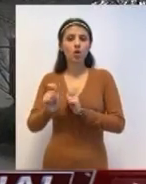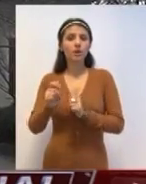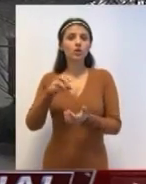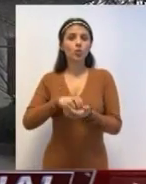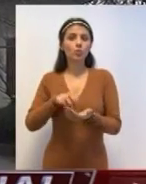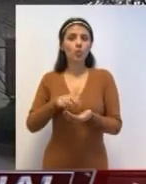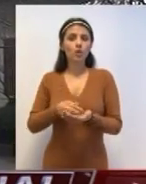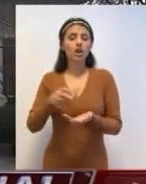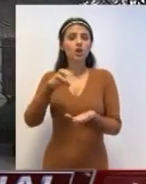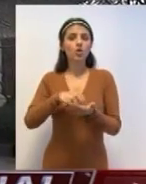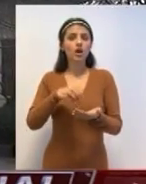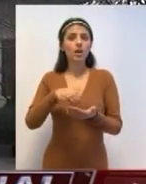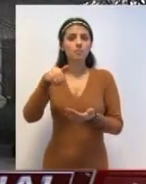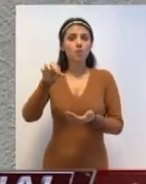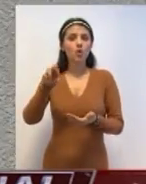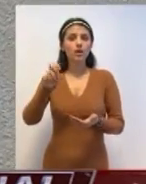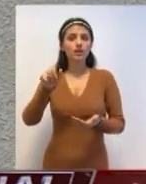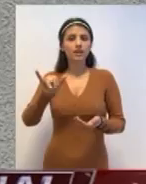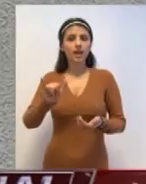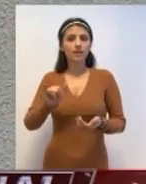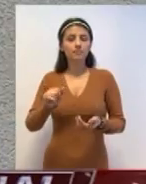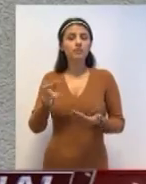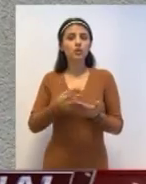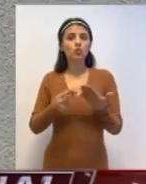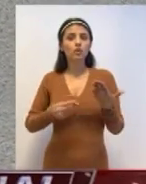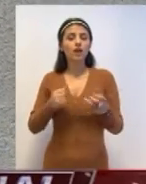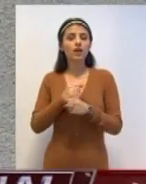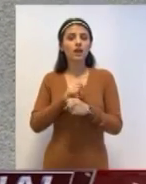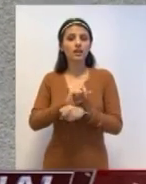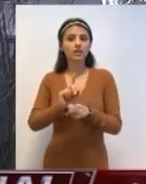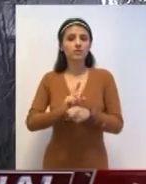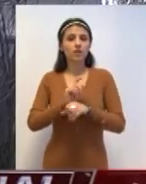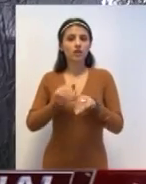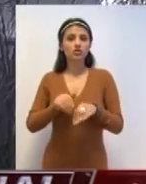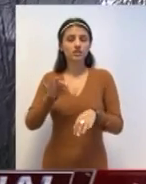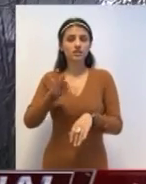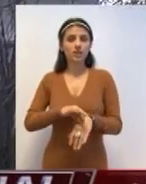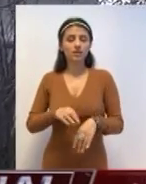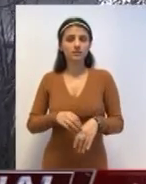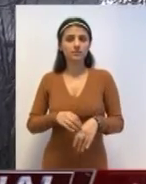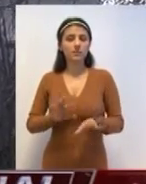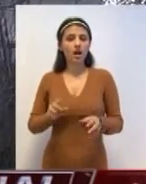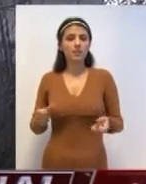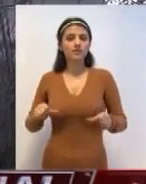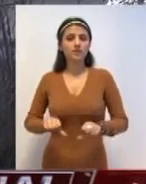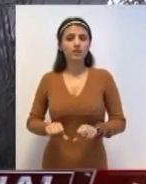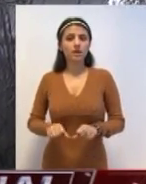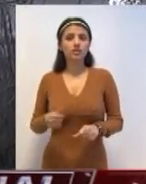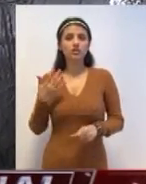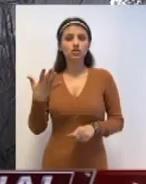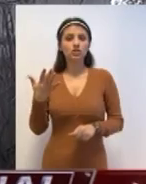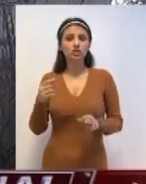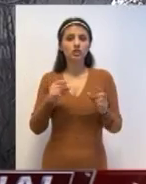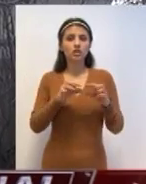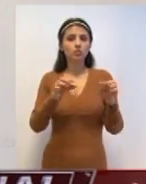2 km drumuri comunale în localitatea Morteni, lucrare care se află în derulare la această dată. Am asfaltat